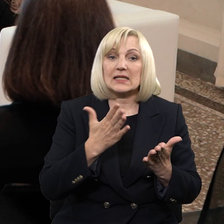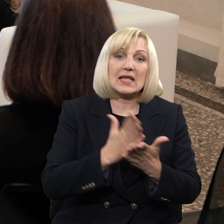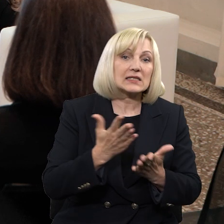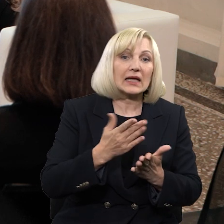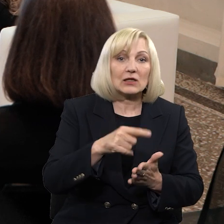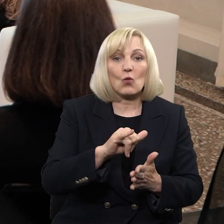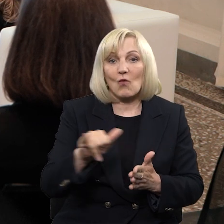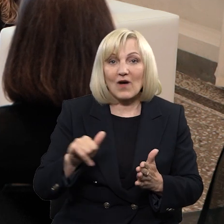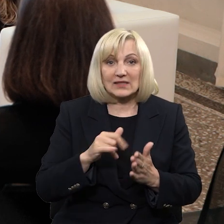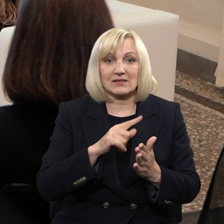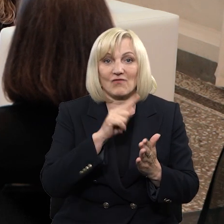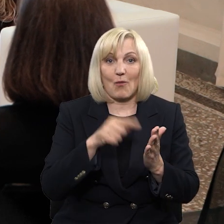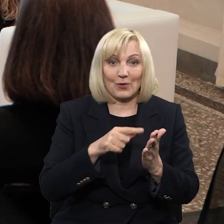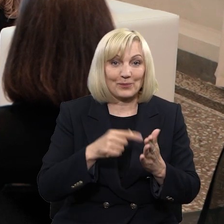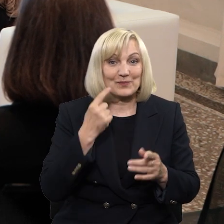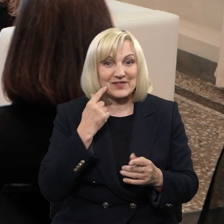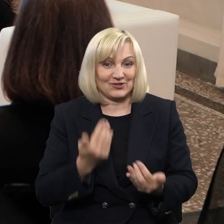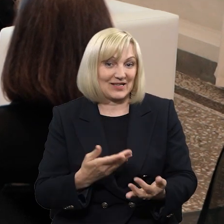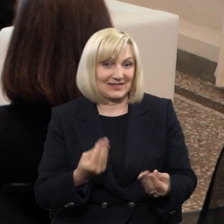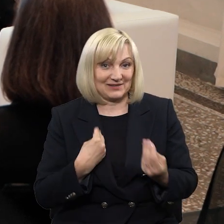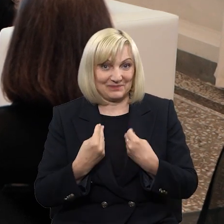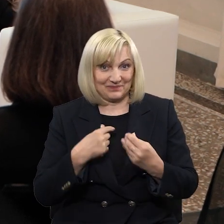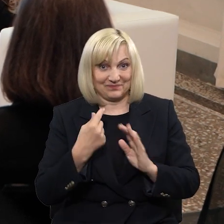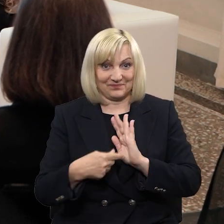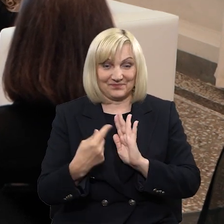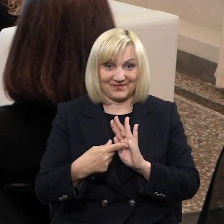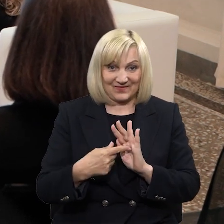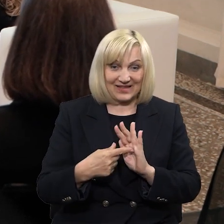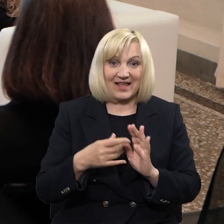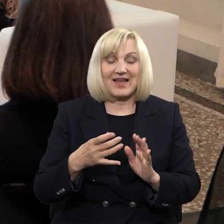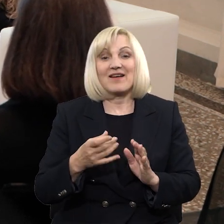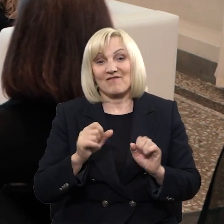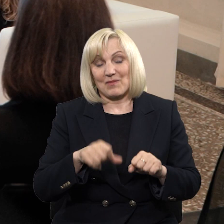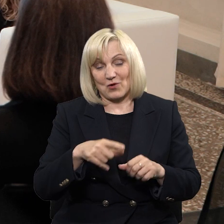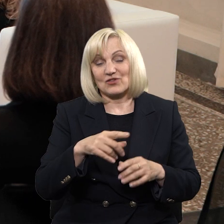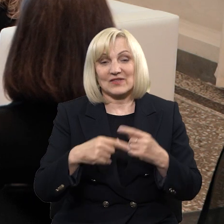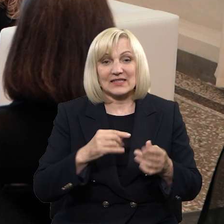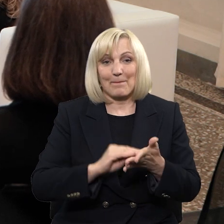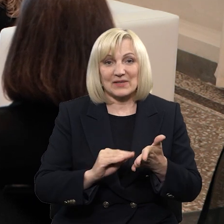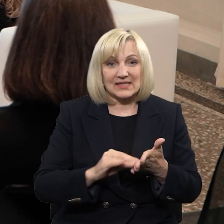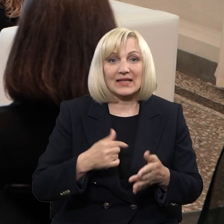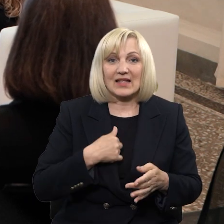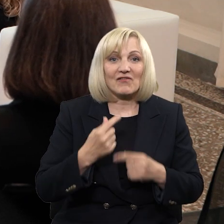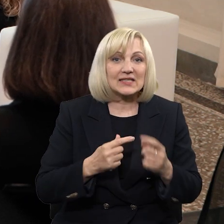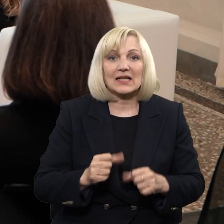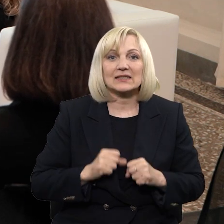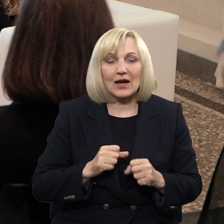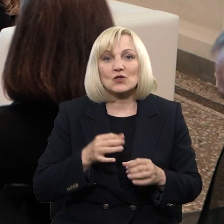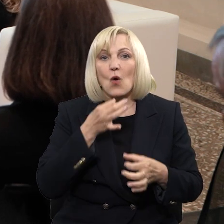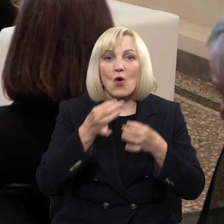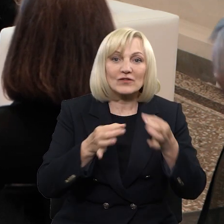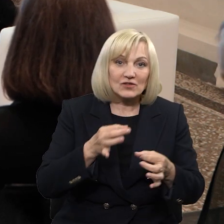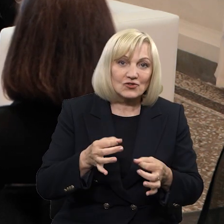если у вас есть вопросы которые постесняетесь задать сегодня неформальную часть вы можете мне всегда писать и стараюсь отвечать